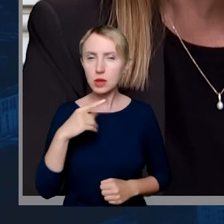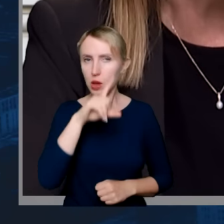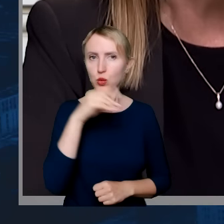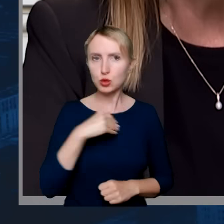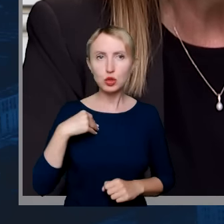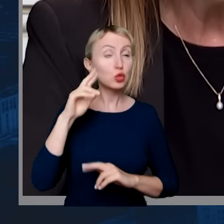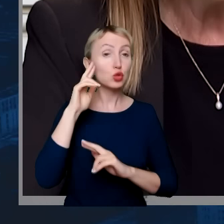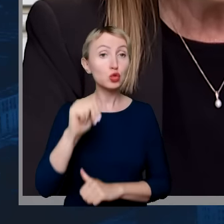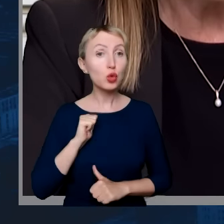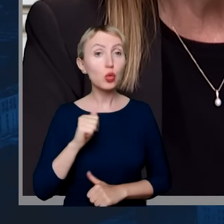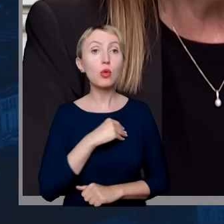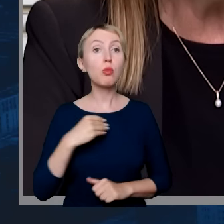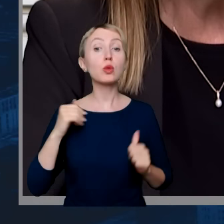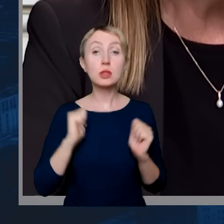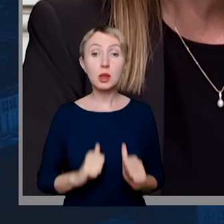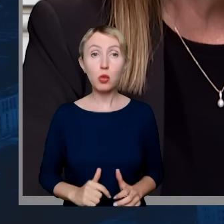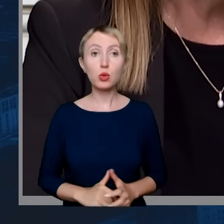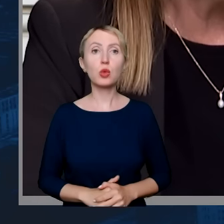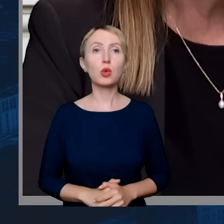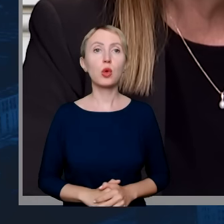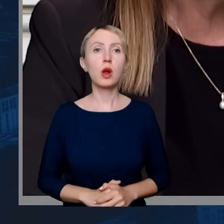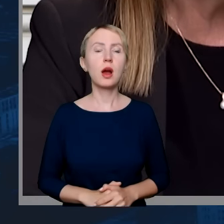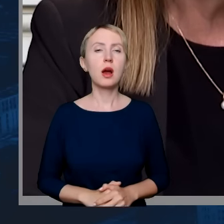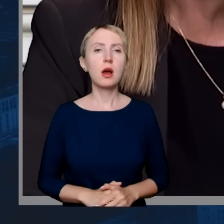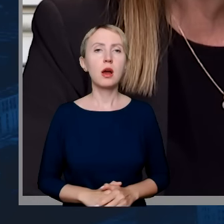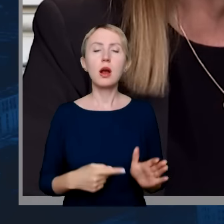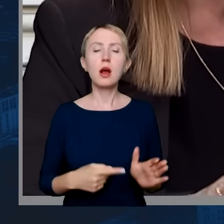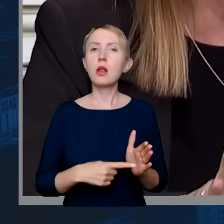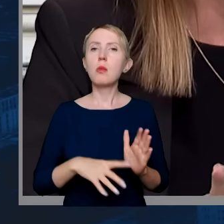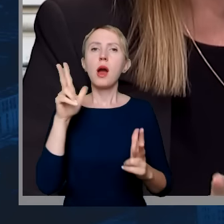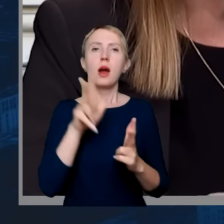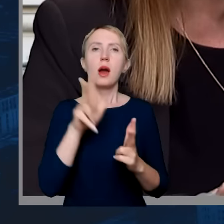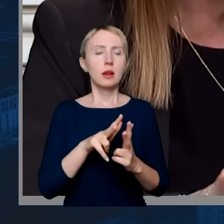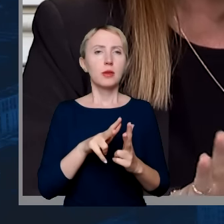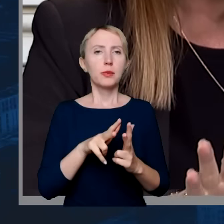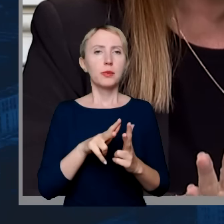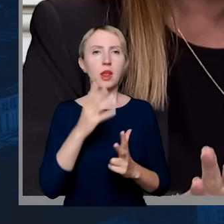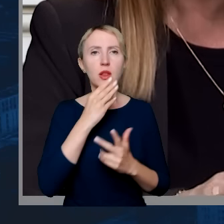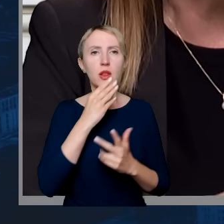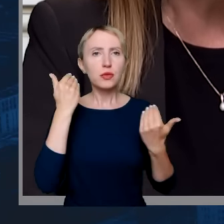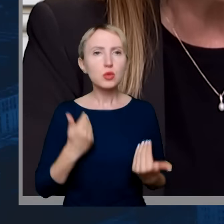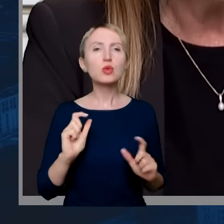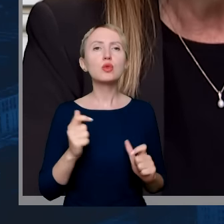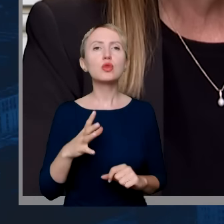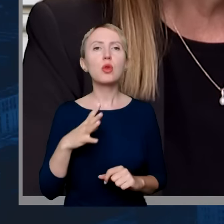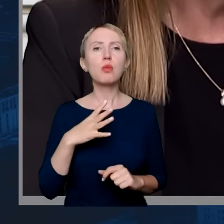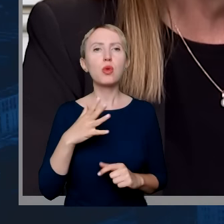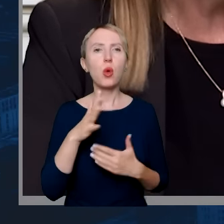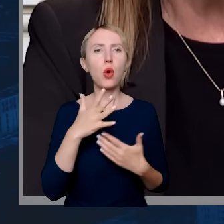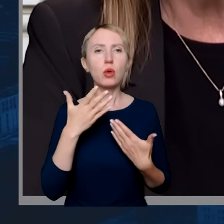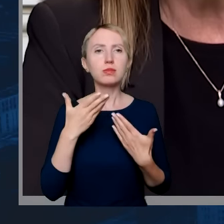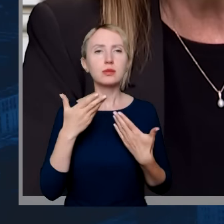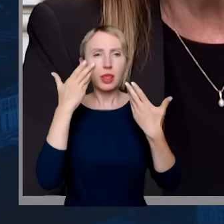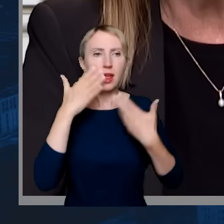i polski mundur. Ale to było to był atak na ten wizerunek, na to, co było na zewnątrz. W tej